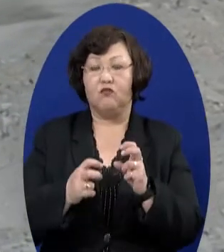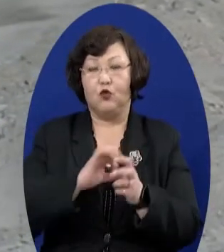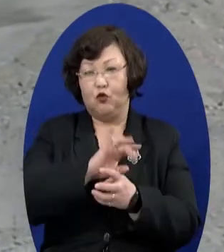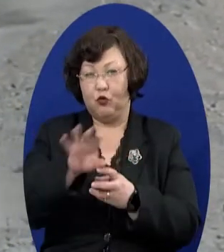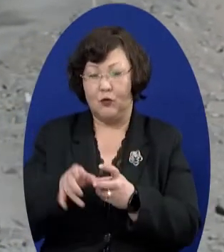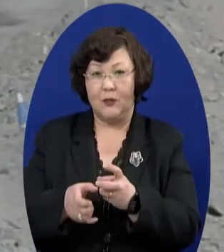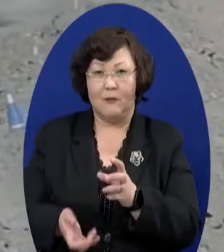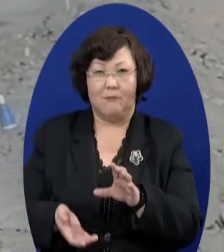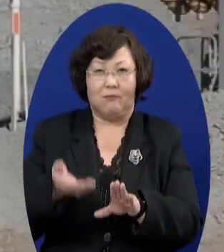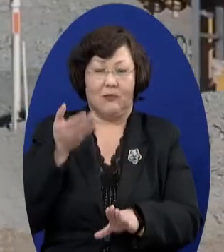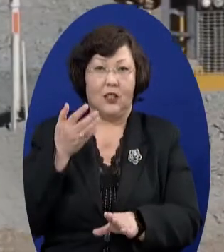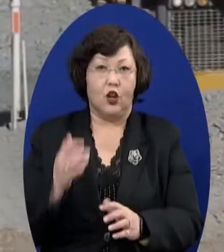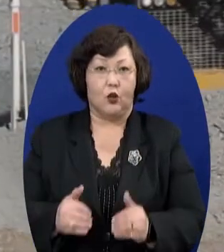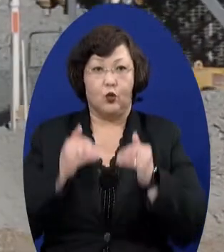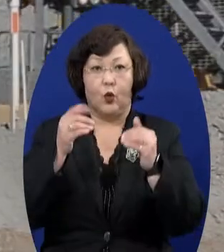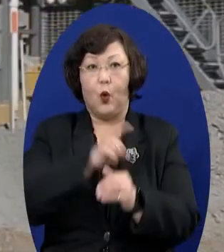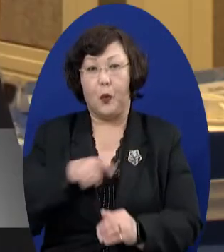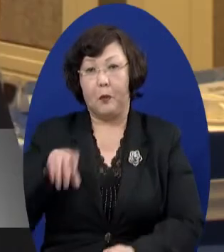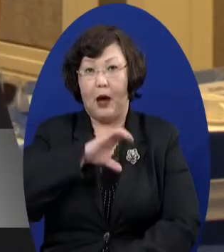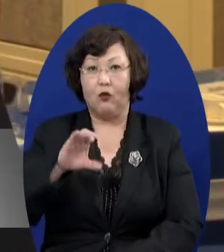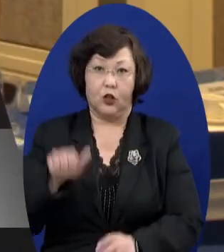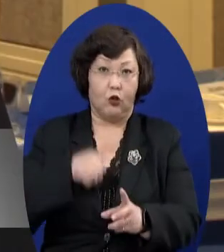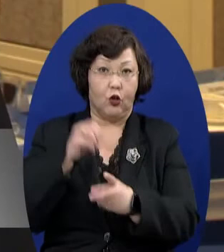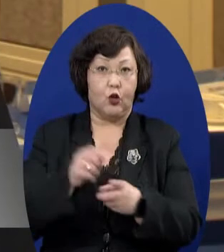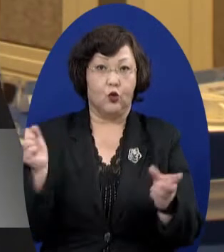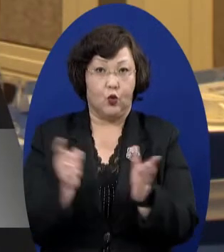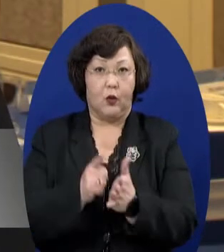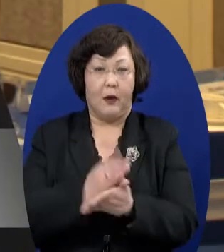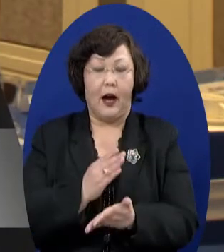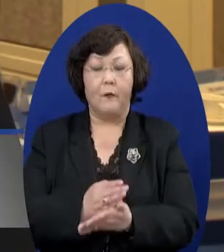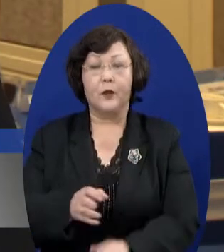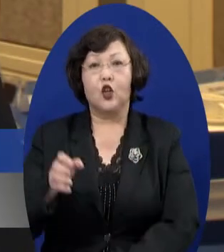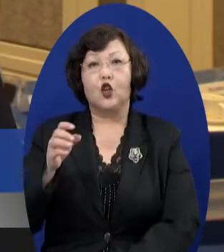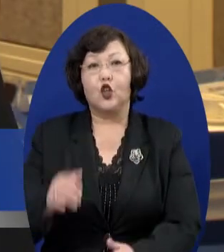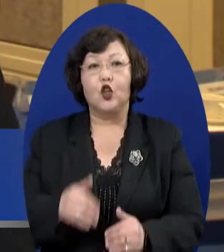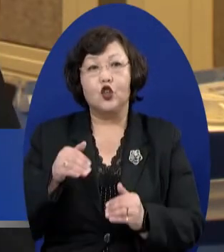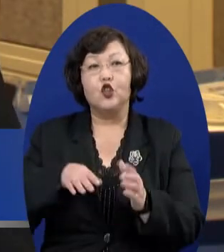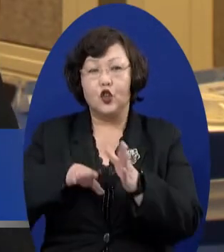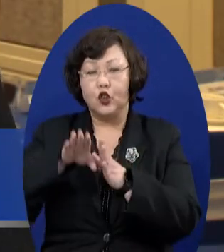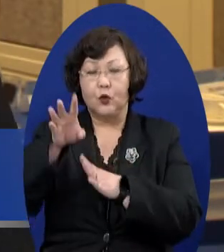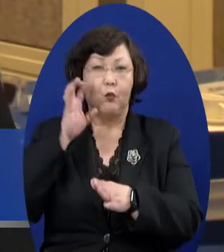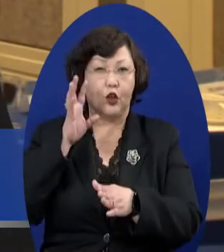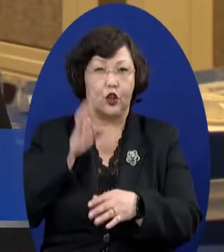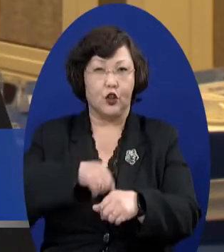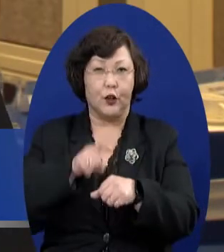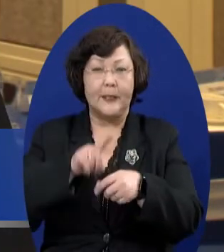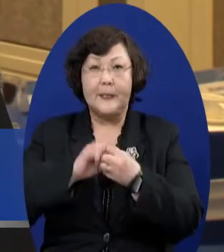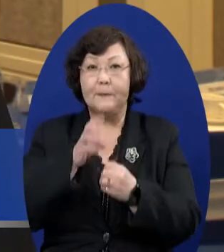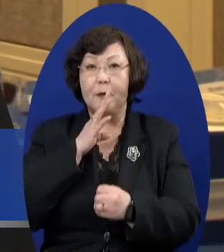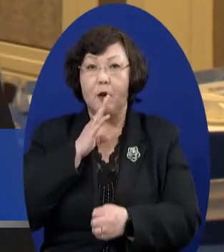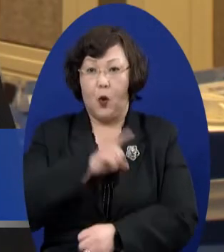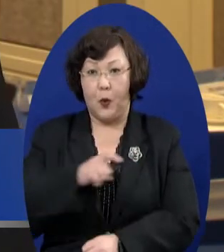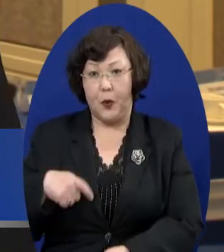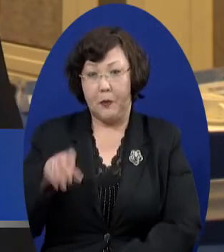хувийн хэмжлийн оролцоо нэн чухал юм а. Хөгжлийн одоо энэ бодлого зорилтуудыг биелүүлэхийн тулд бид нэр хувийн хэмжлэл хөрөнгө оруулагчдыг төлхөө